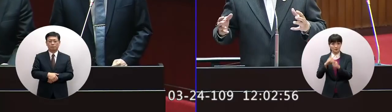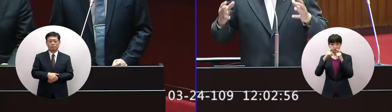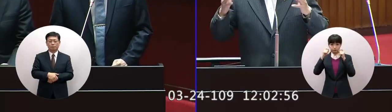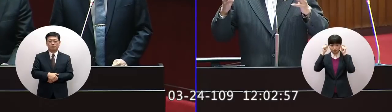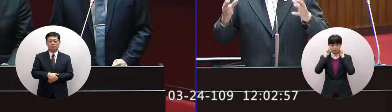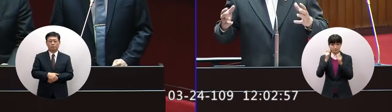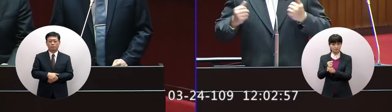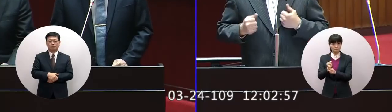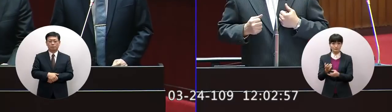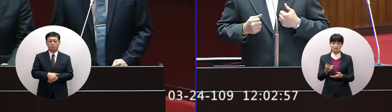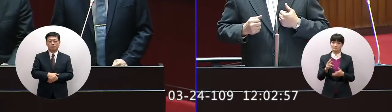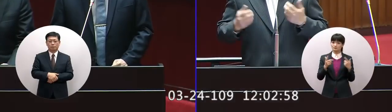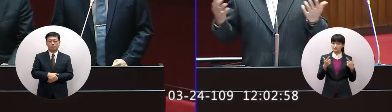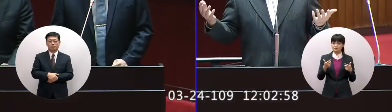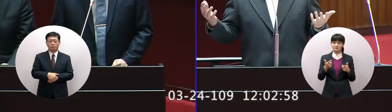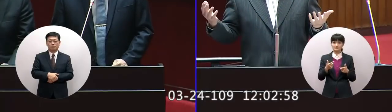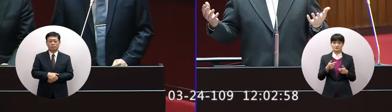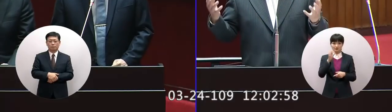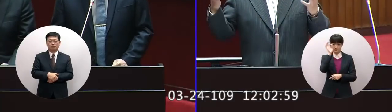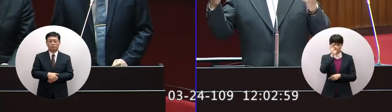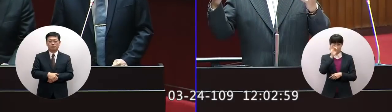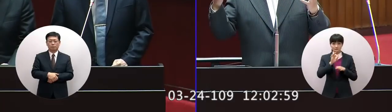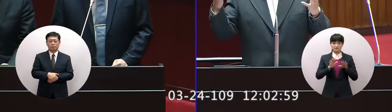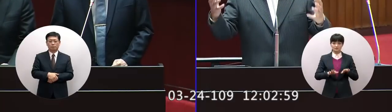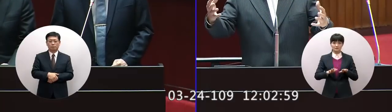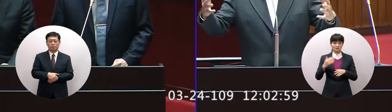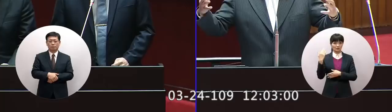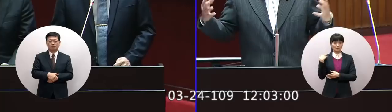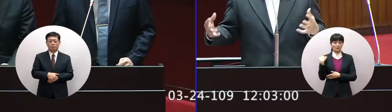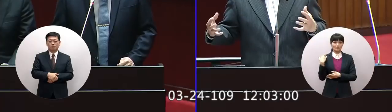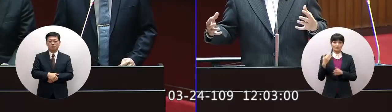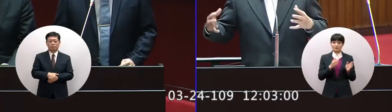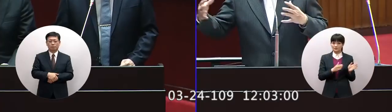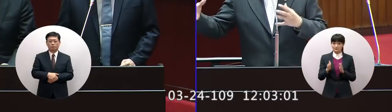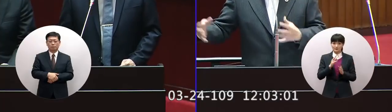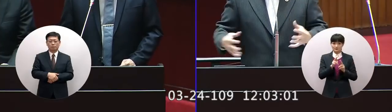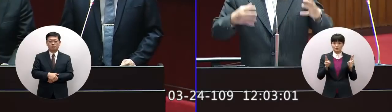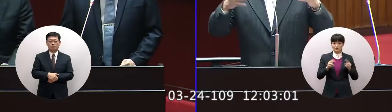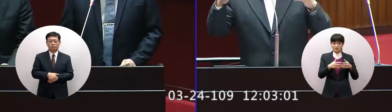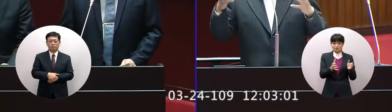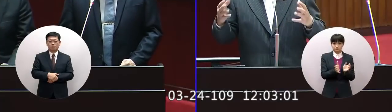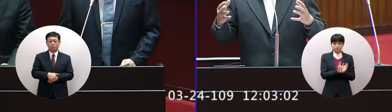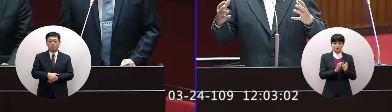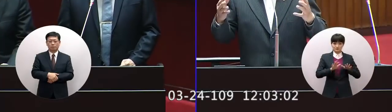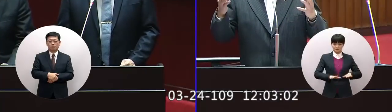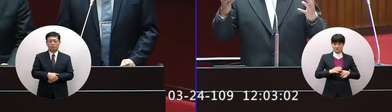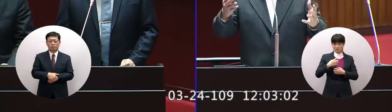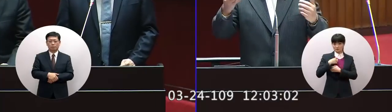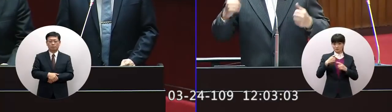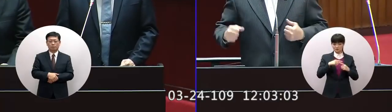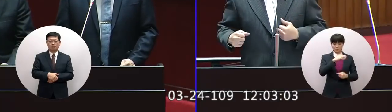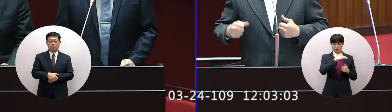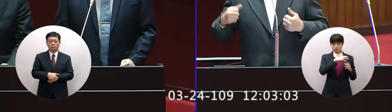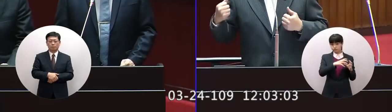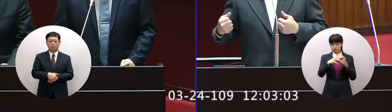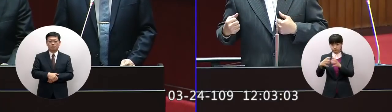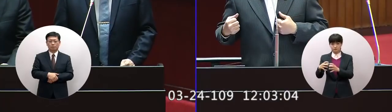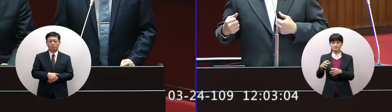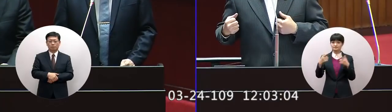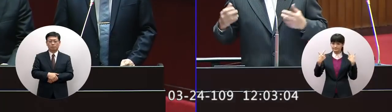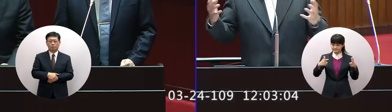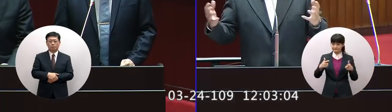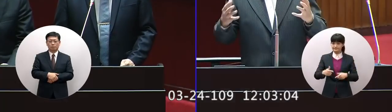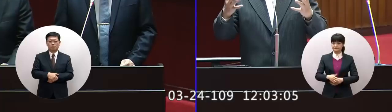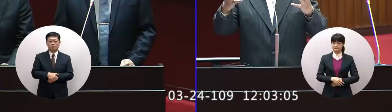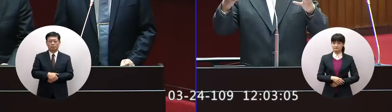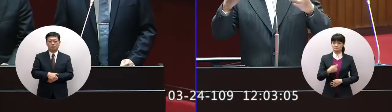部的现役军人？像这种就是把动员能量平时就操兵来结合救灾